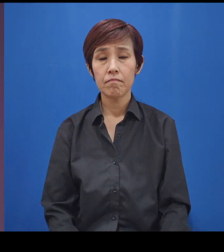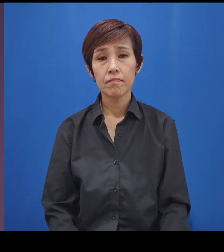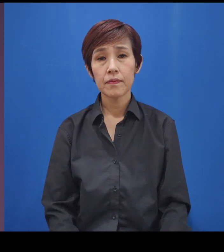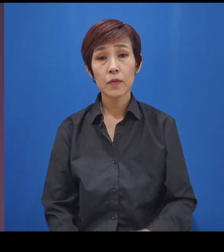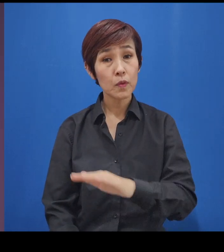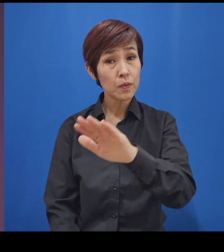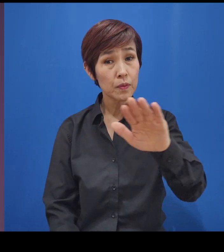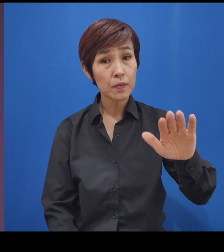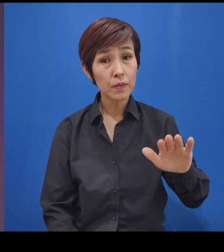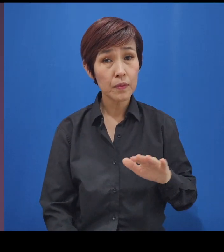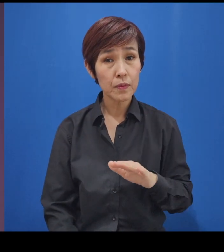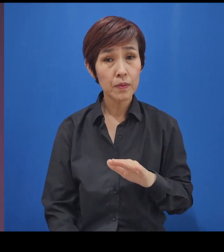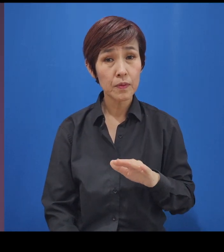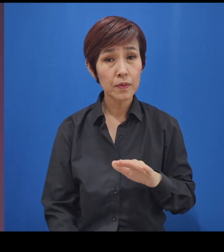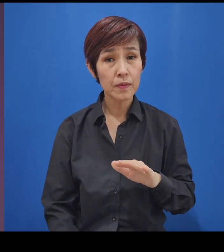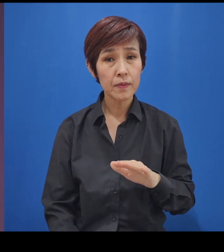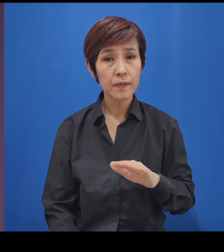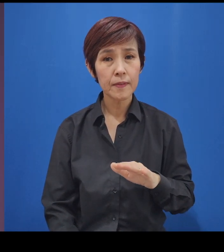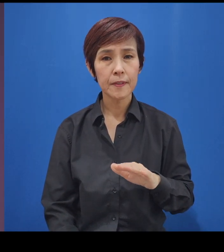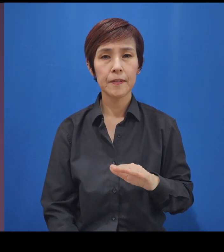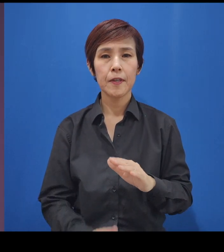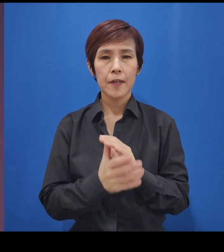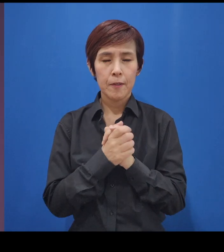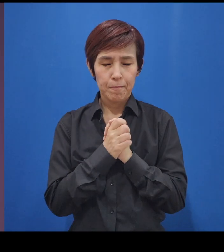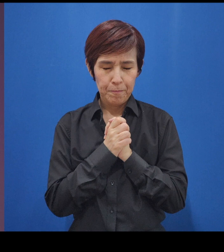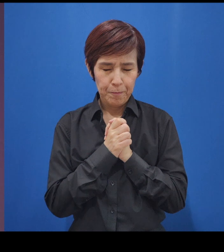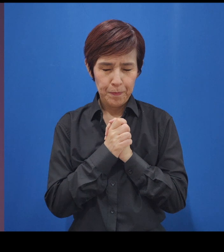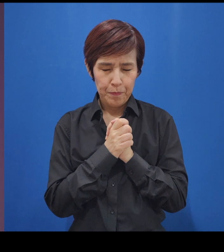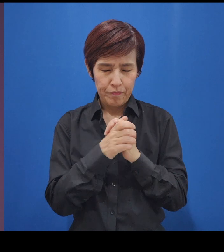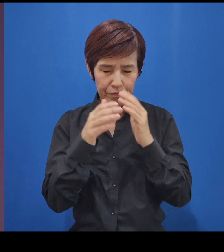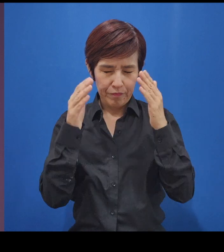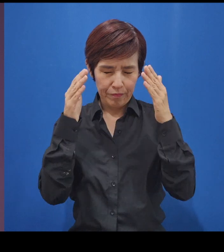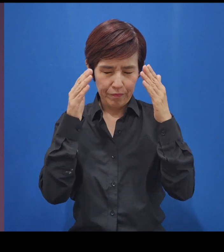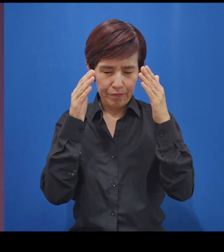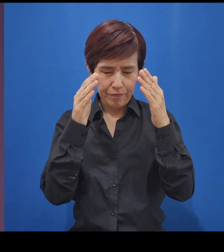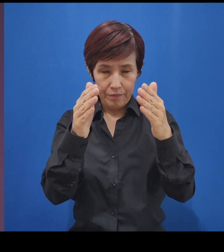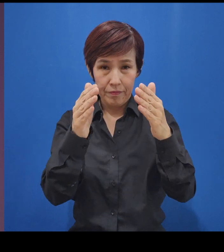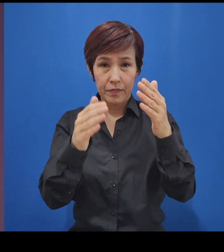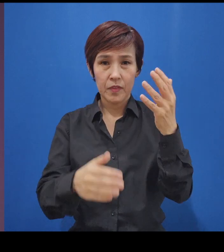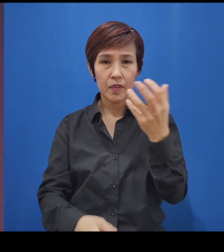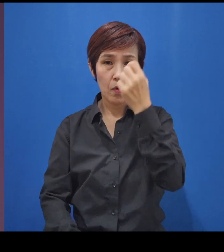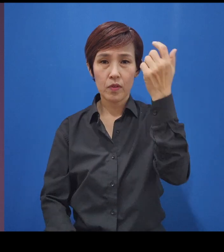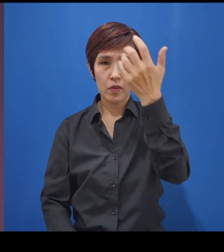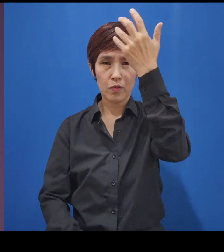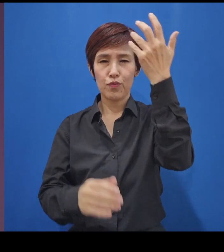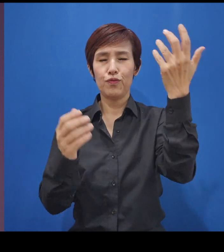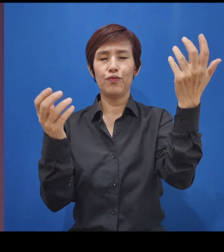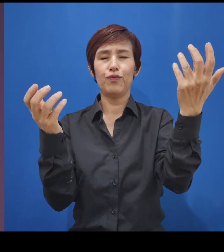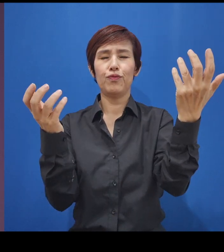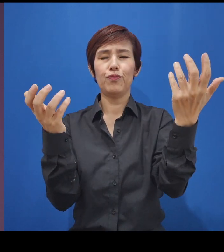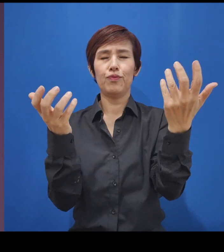과연 우리는 오로지 기도에 힘써서 성령 충만해서